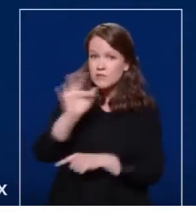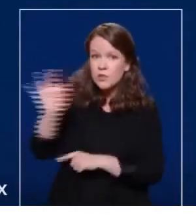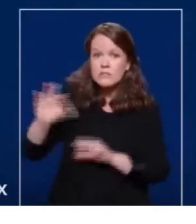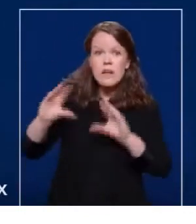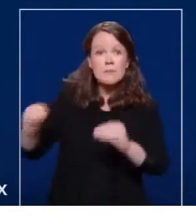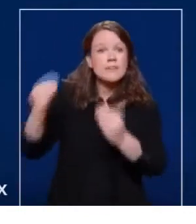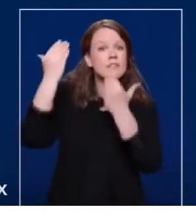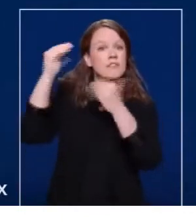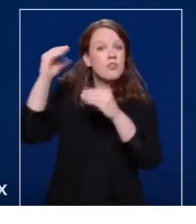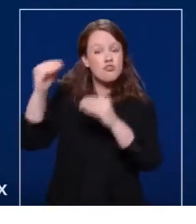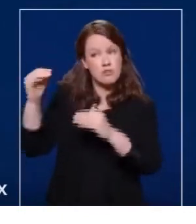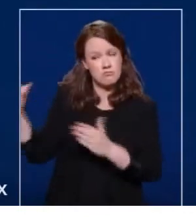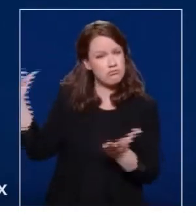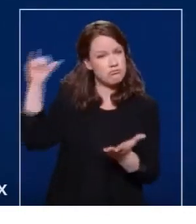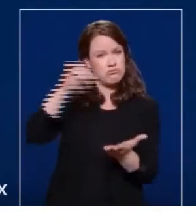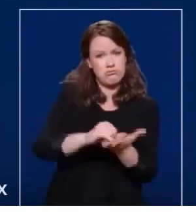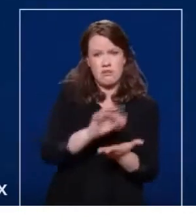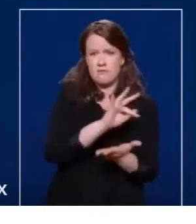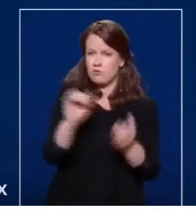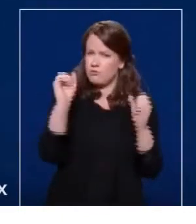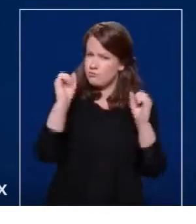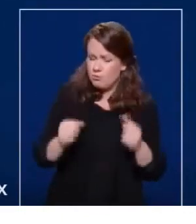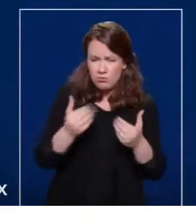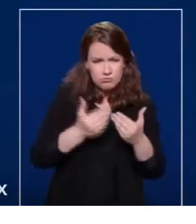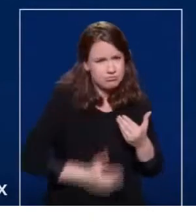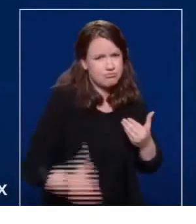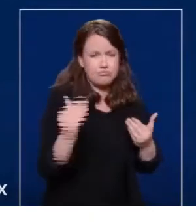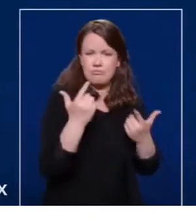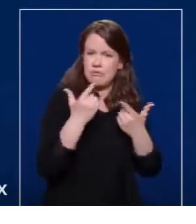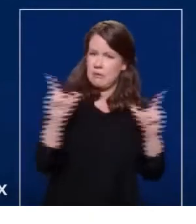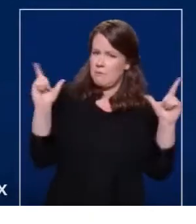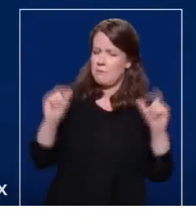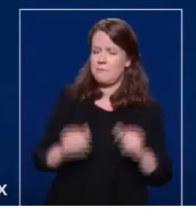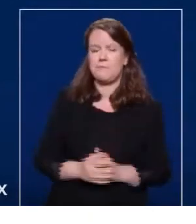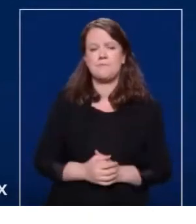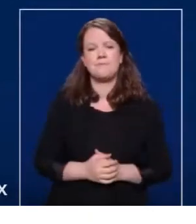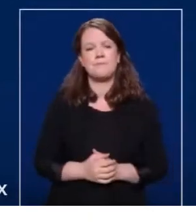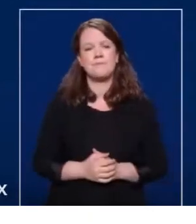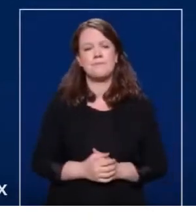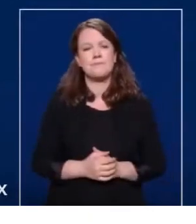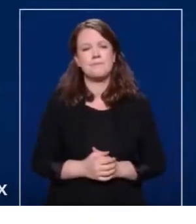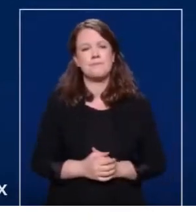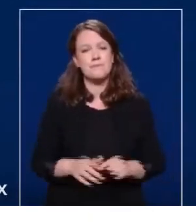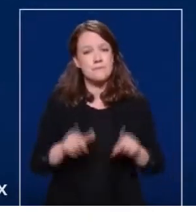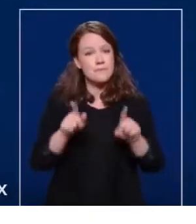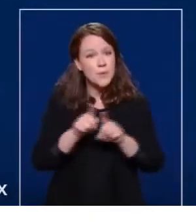faire à tout moment. Et nous ferons tout pour faciliter les trajets et